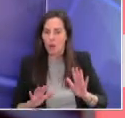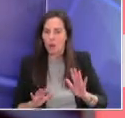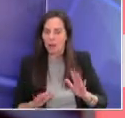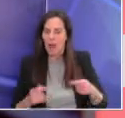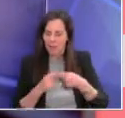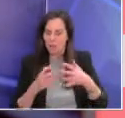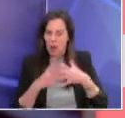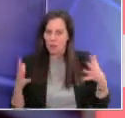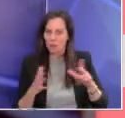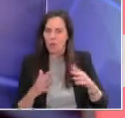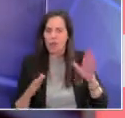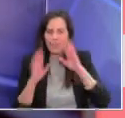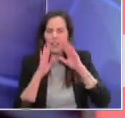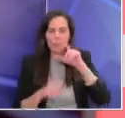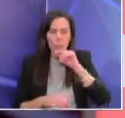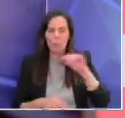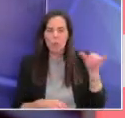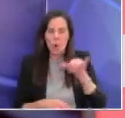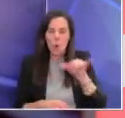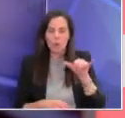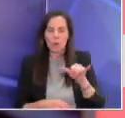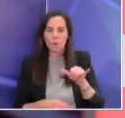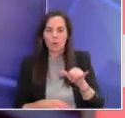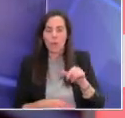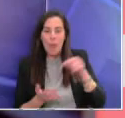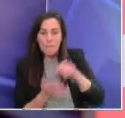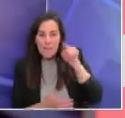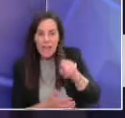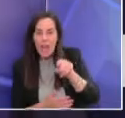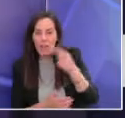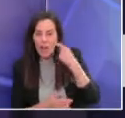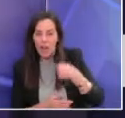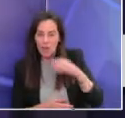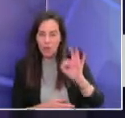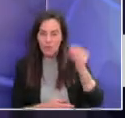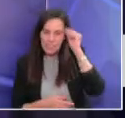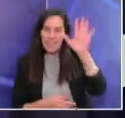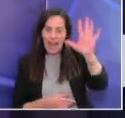התאגידים הטכנולוגיים, פייסבוק, טוויטר, יוטיוב. בגללך, תקשיב לי טוב,